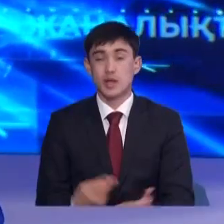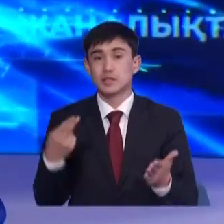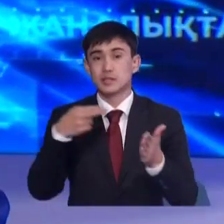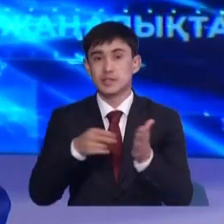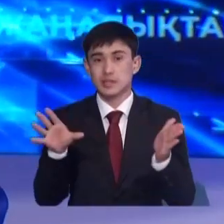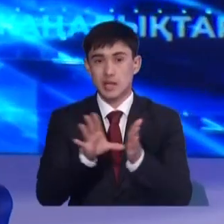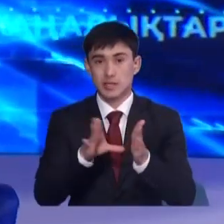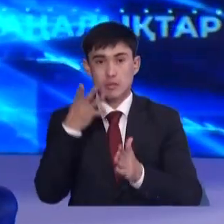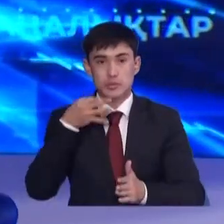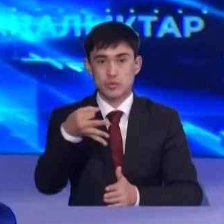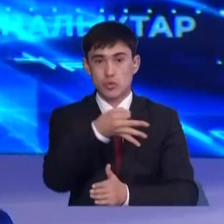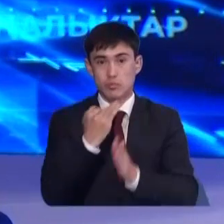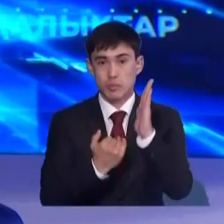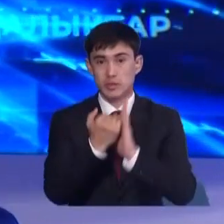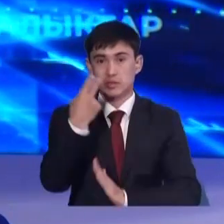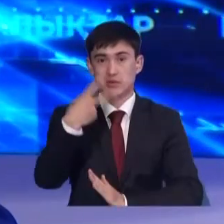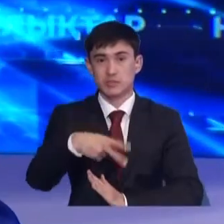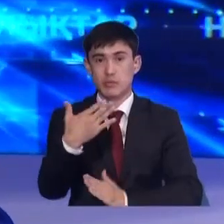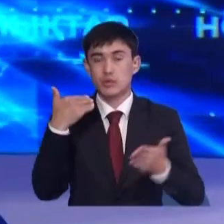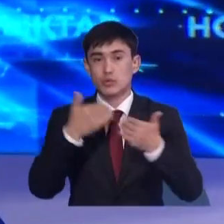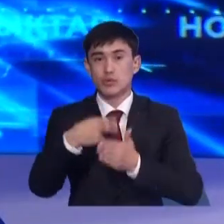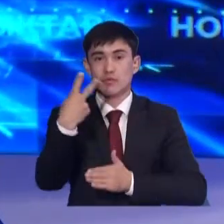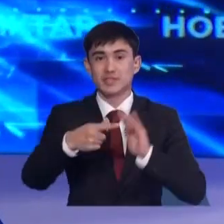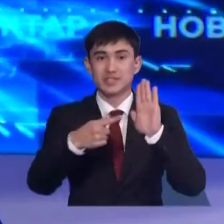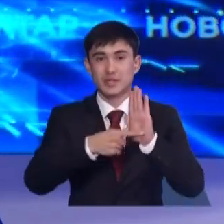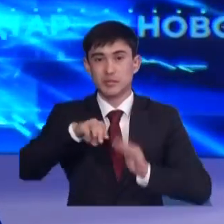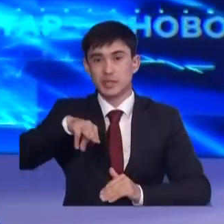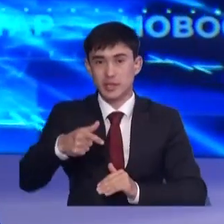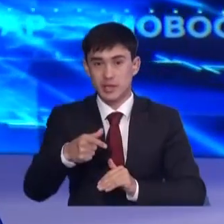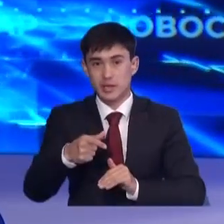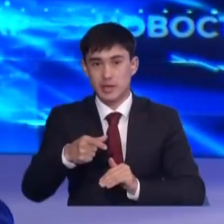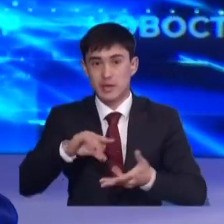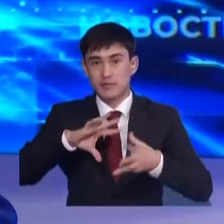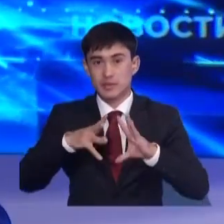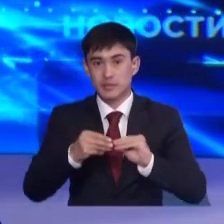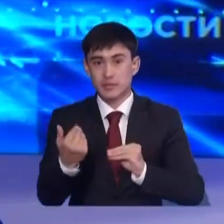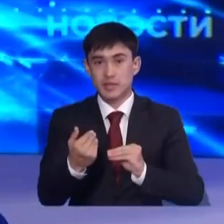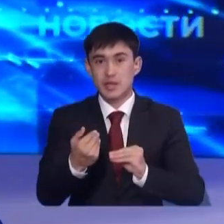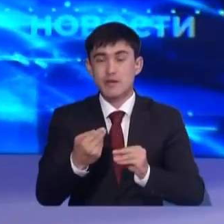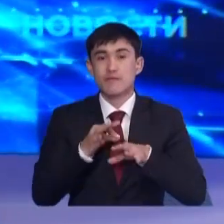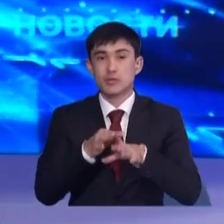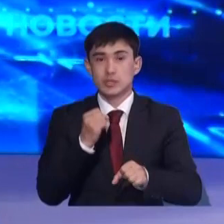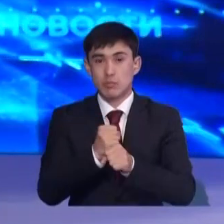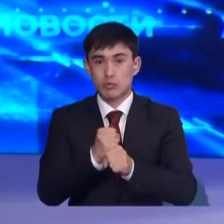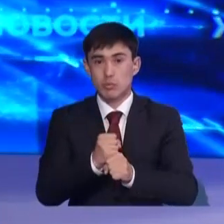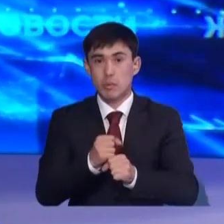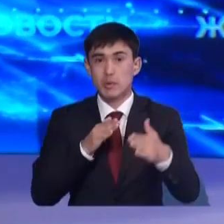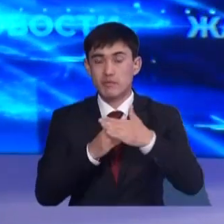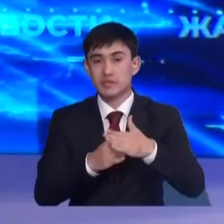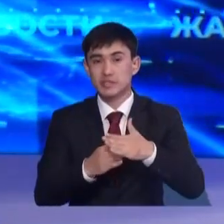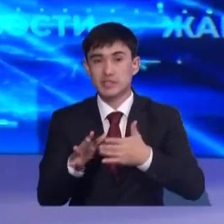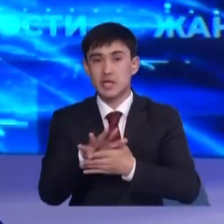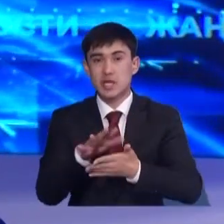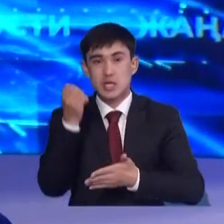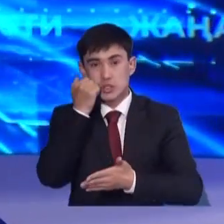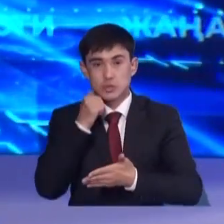Цена за электроэнергию в Алматинской области поднялась с 25 до 27 тенге. Вместе с тем ведется работа по предотвращению износа